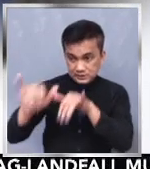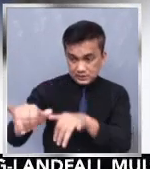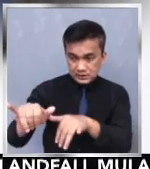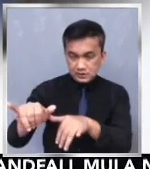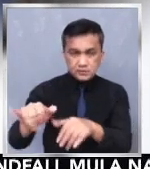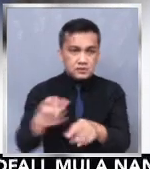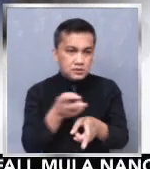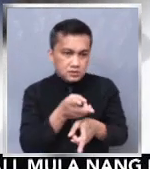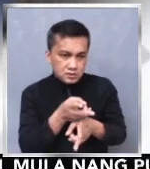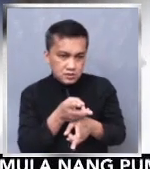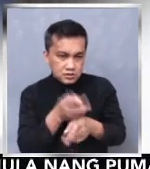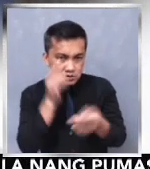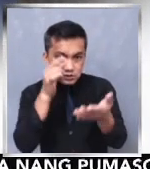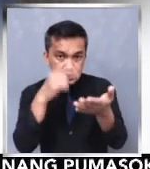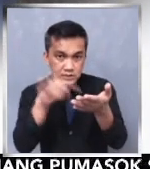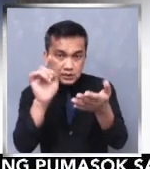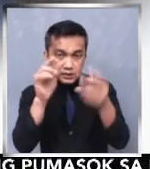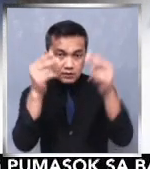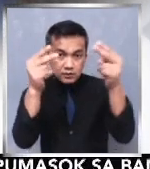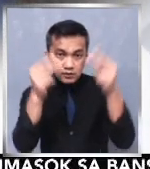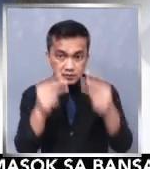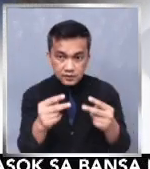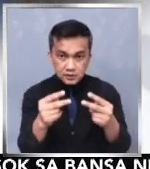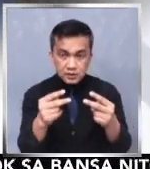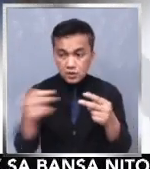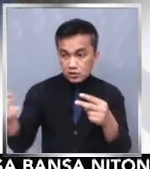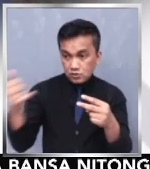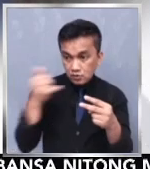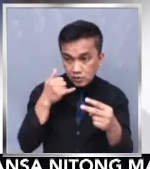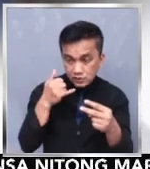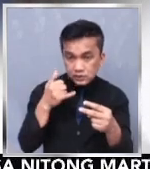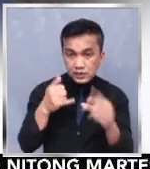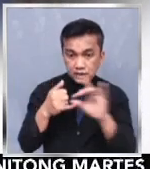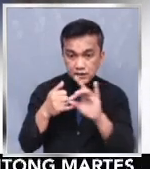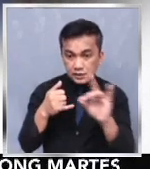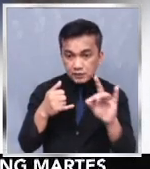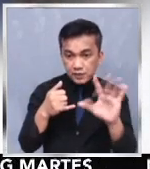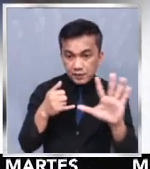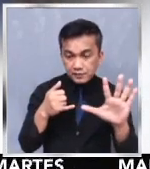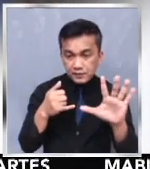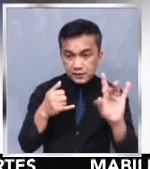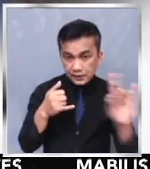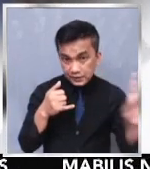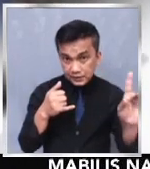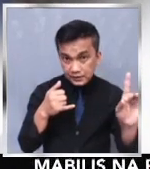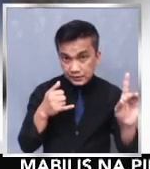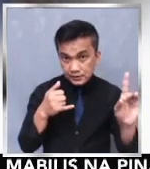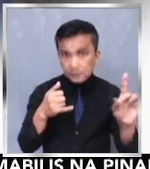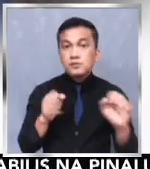our website. You can call our hotline, 8855-8888.